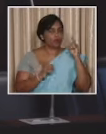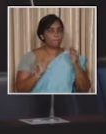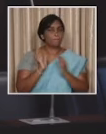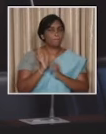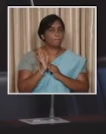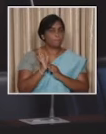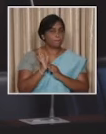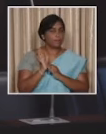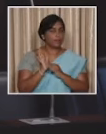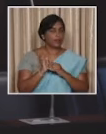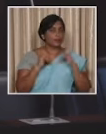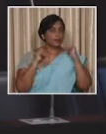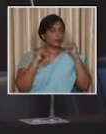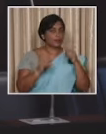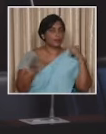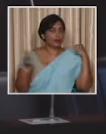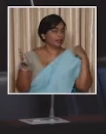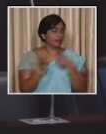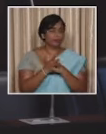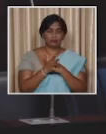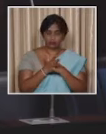manampitiya palame gatila,